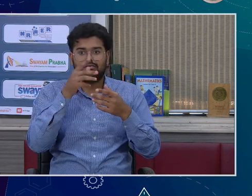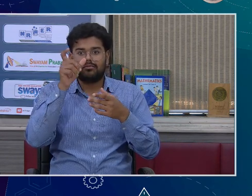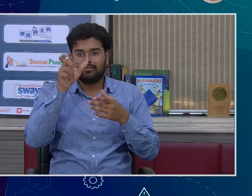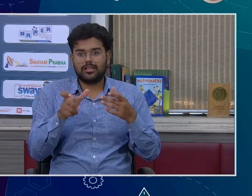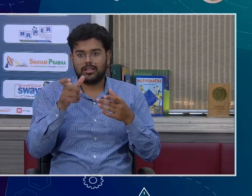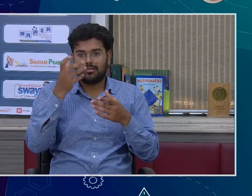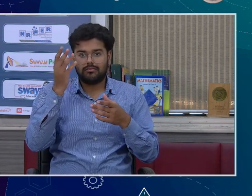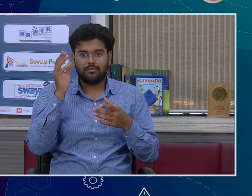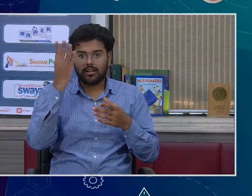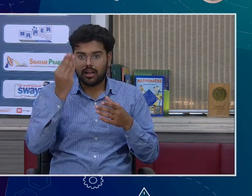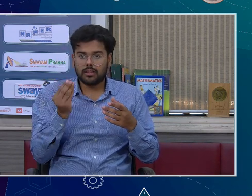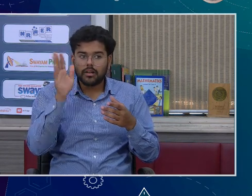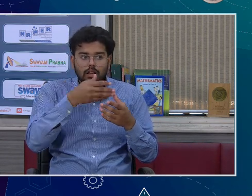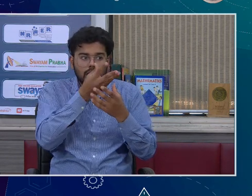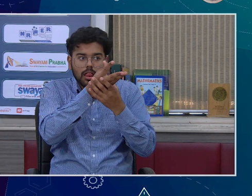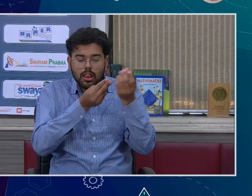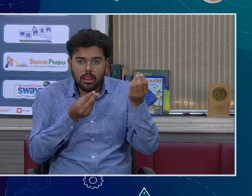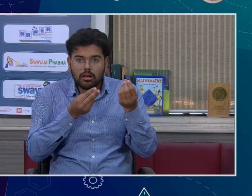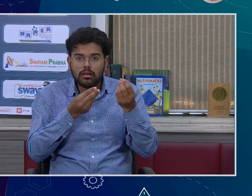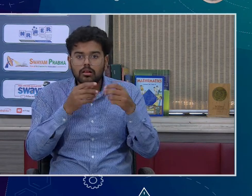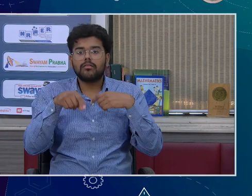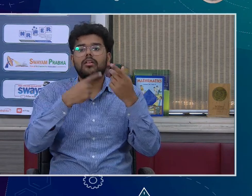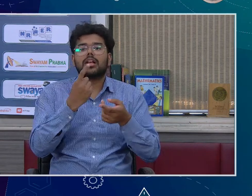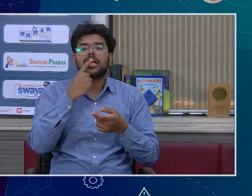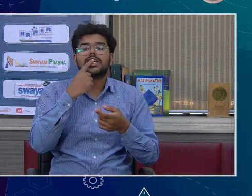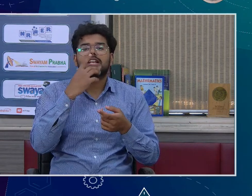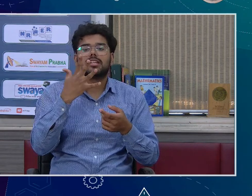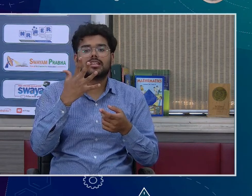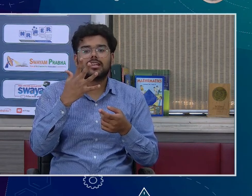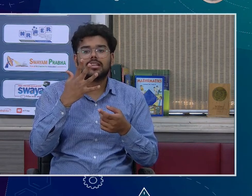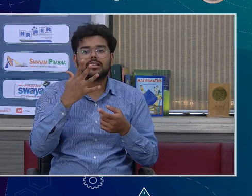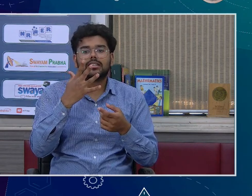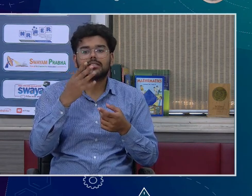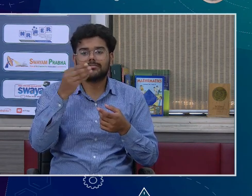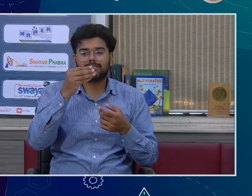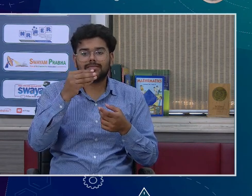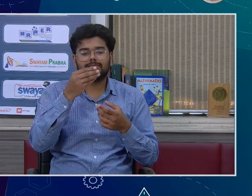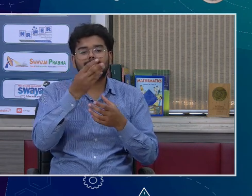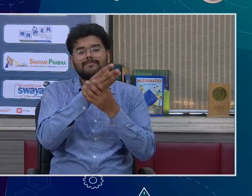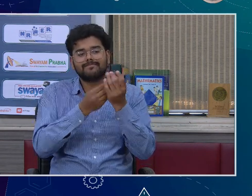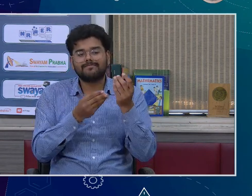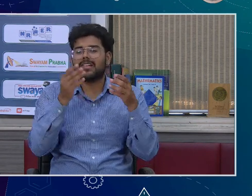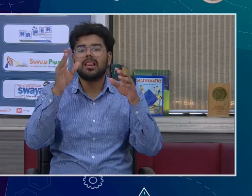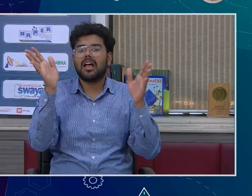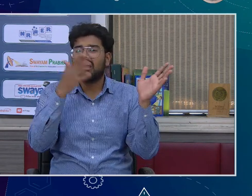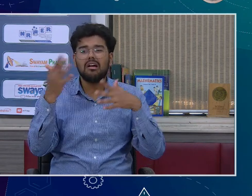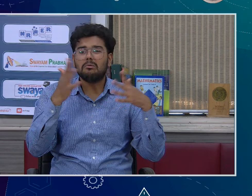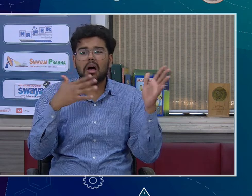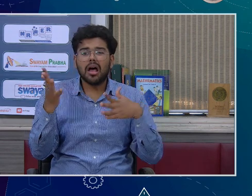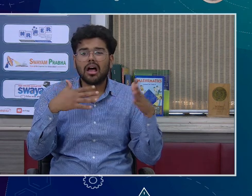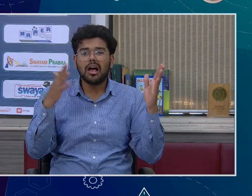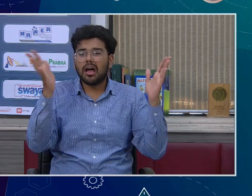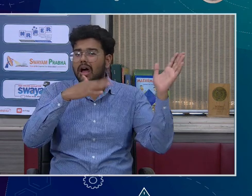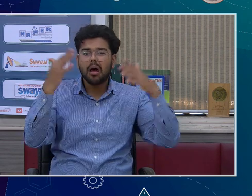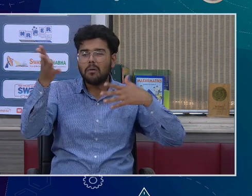ko. Fir finally unhone glass ke patte mangwaye ped ne. Glass ke patte bhi nahi tike kyunki जोर हवा